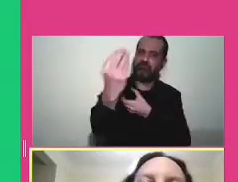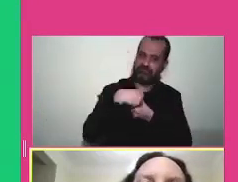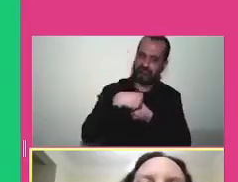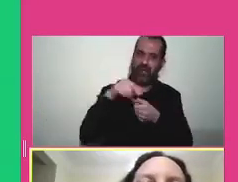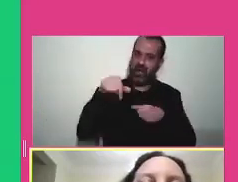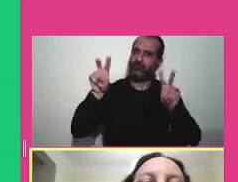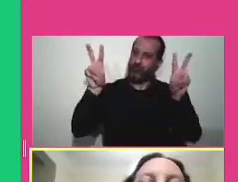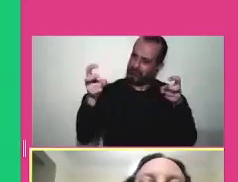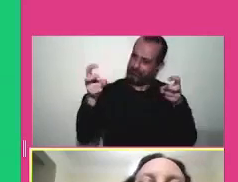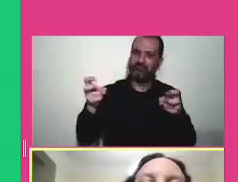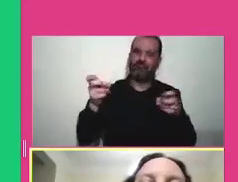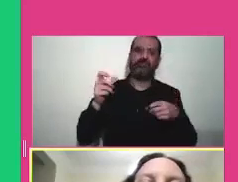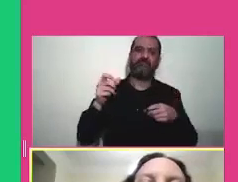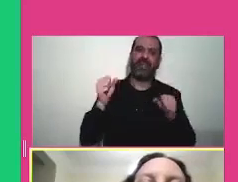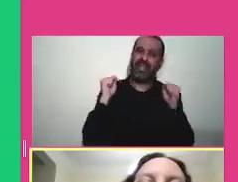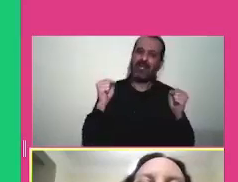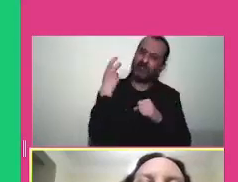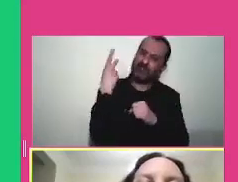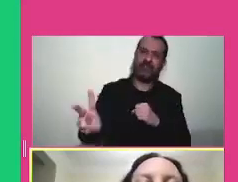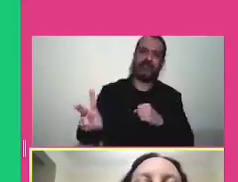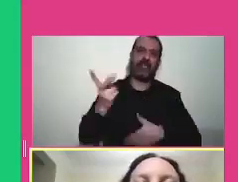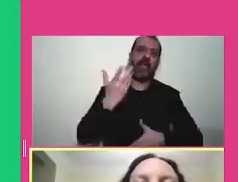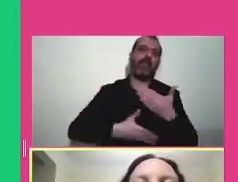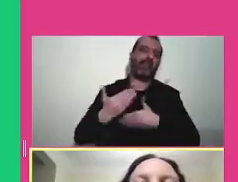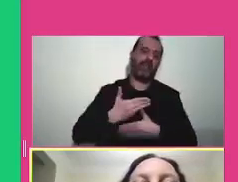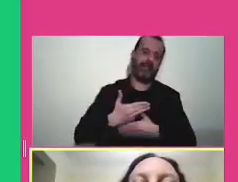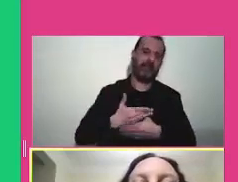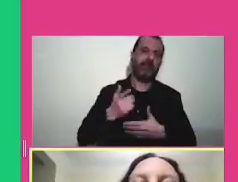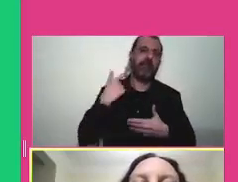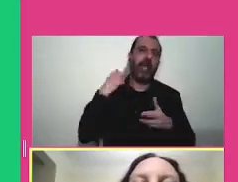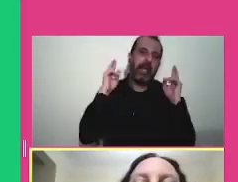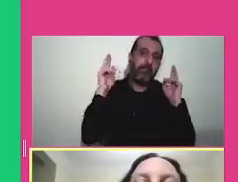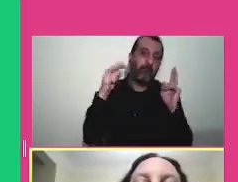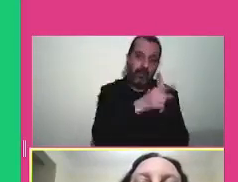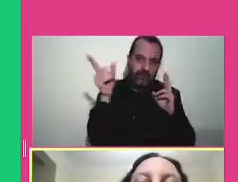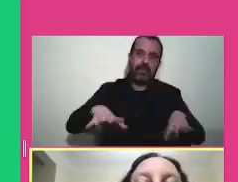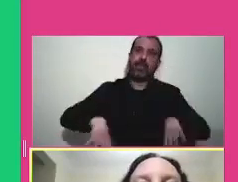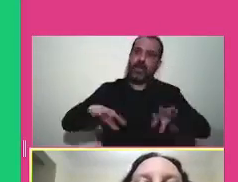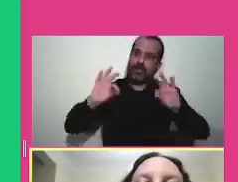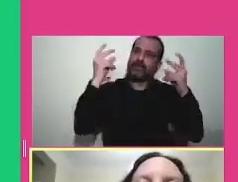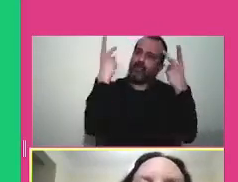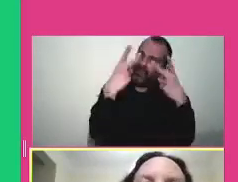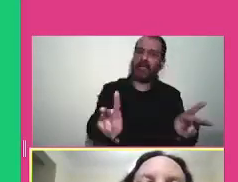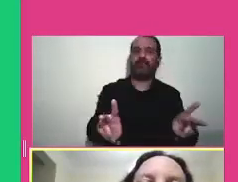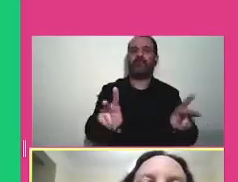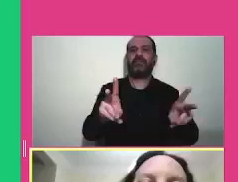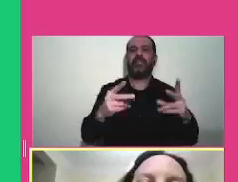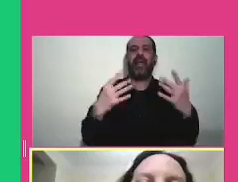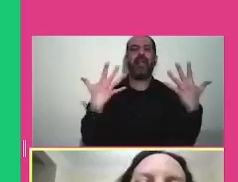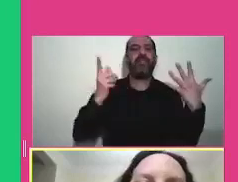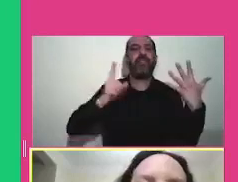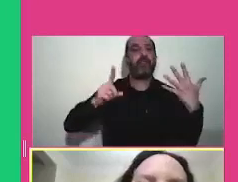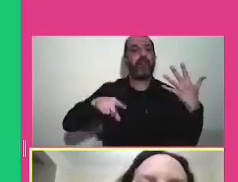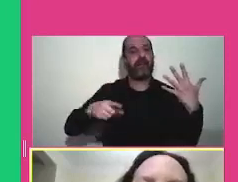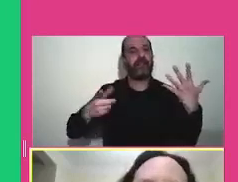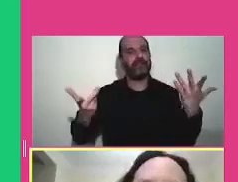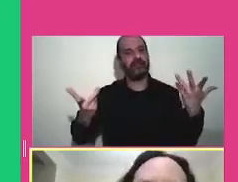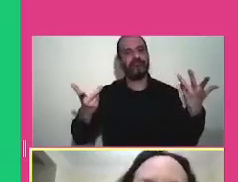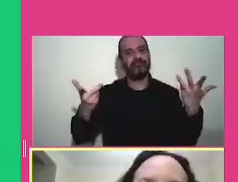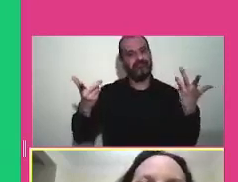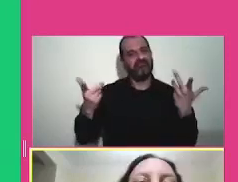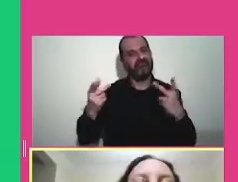of Disability, και να ξεκινήσετε κι εσείς το δικό σας δεκαήμερο challenge του Legends